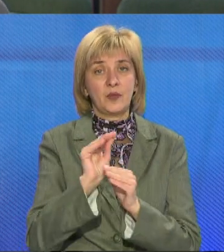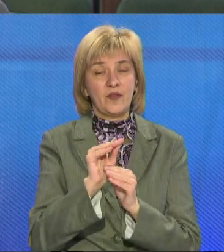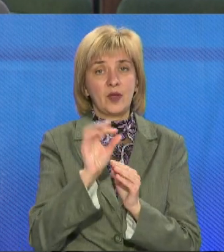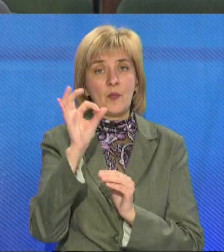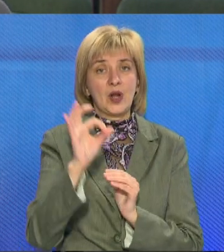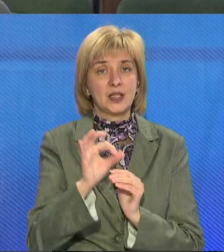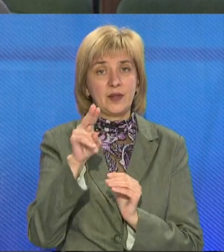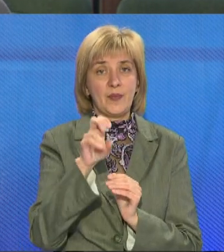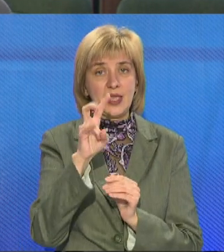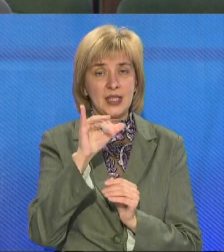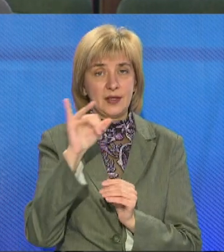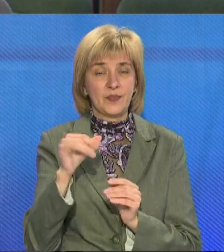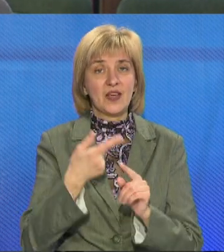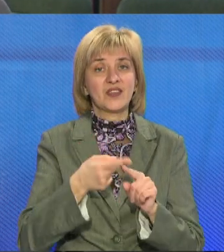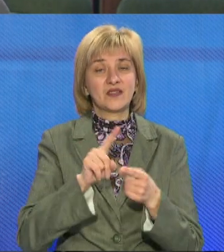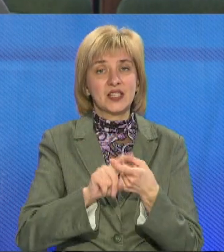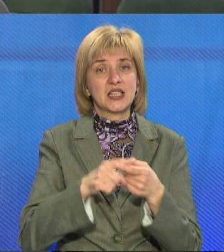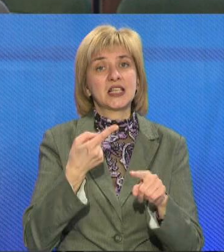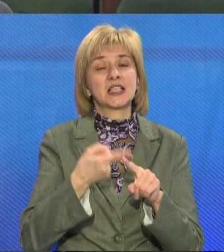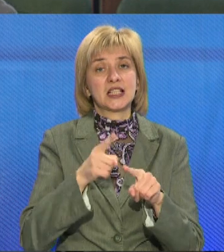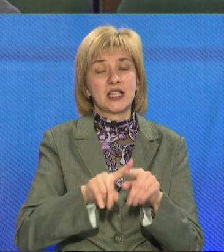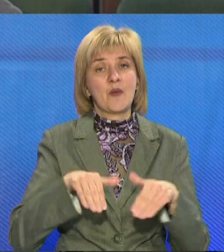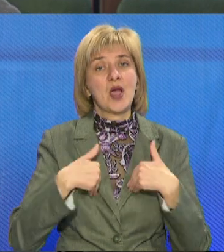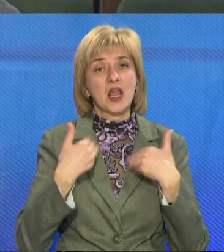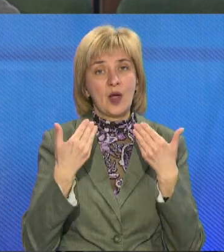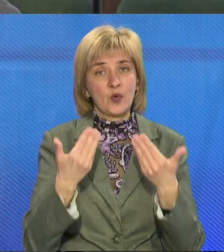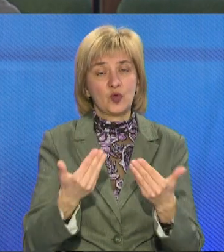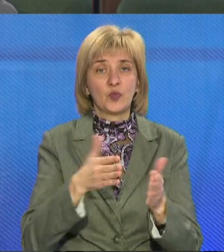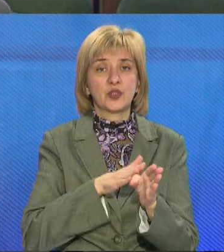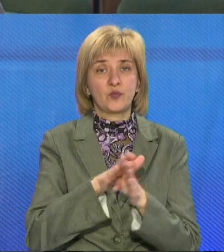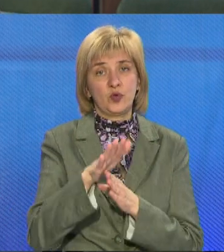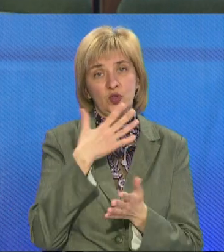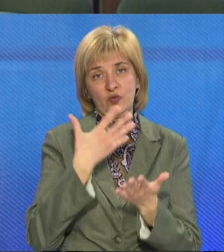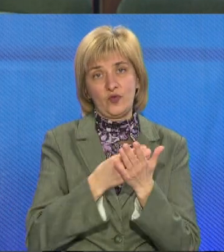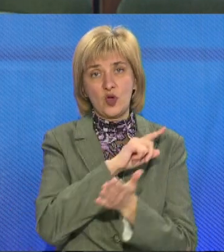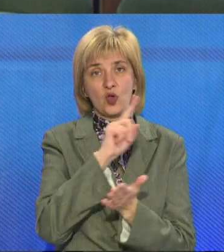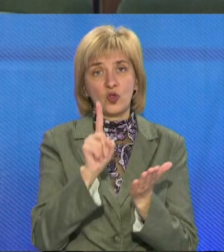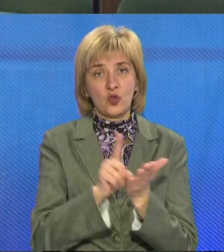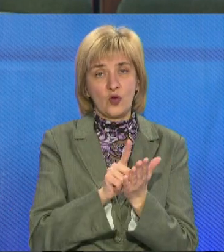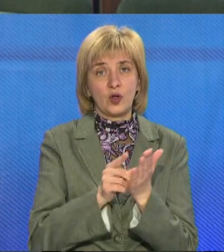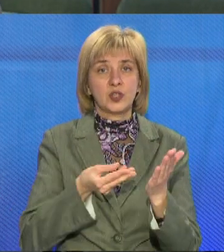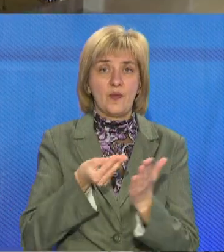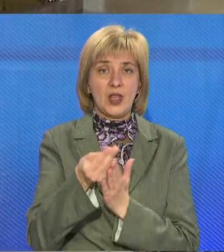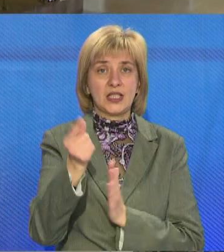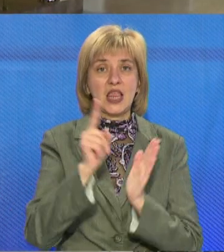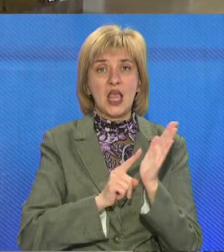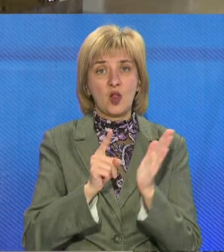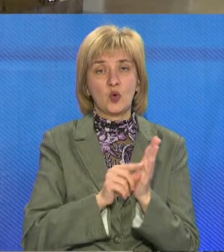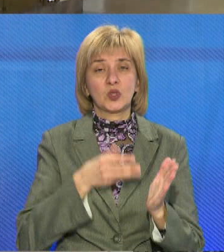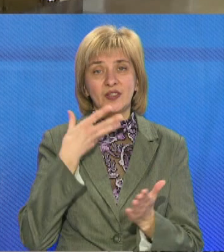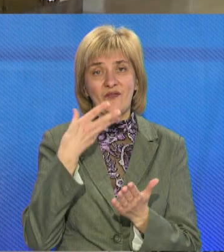связи с этим инспекция рекомендует гражданам исполнить свой гражданский долг и уплатить налоги своевременно.